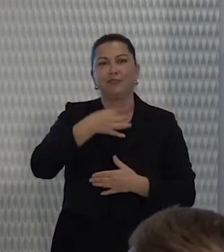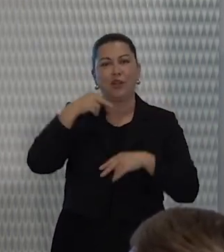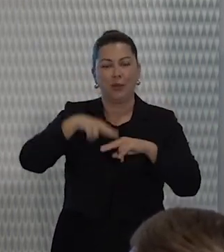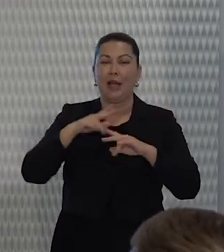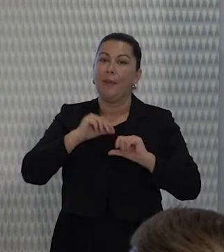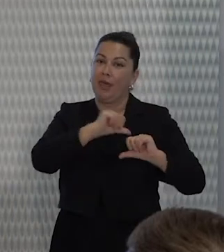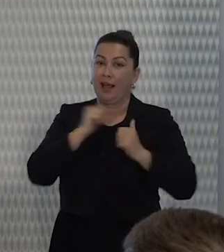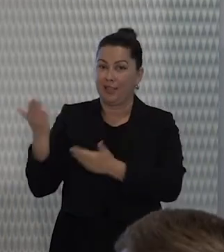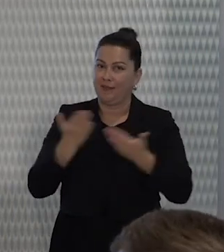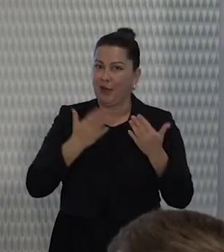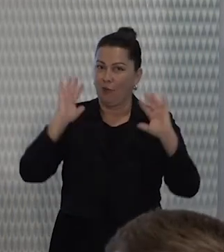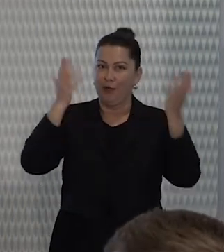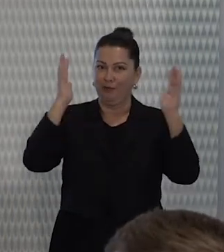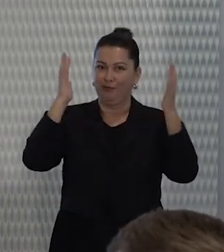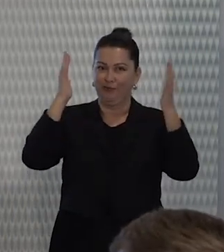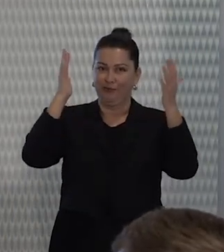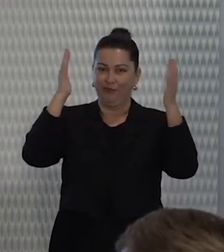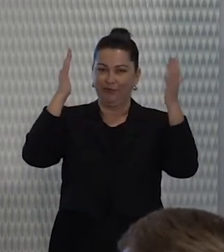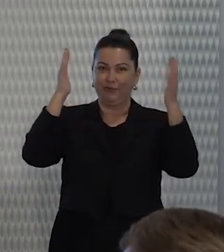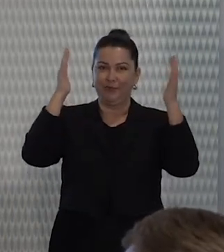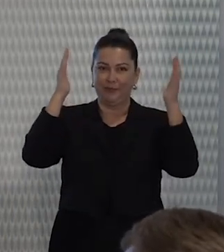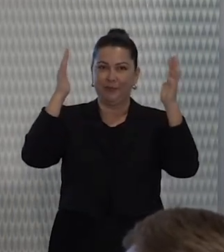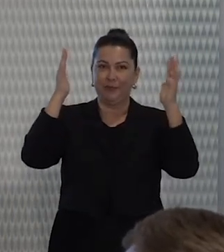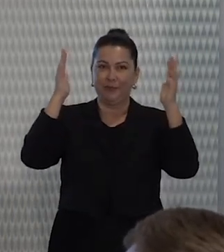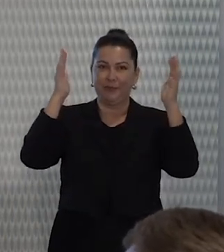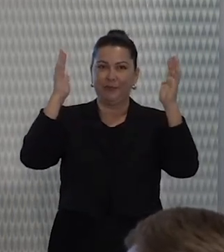ein herzliches Willkommen mit einem Applaus.